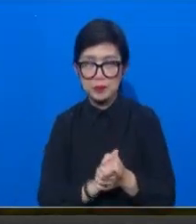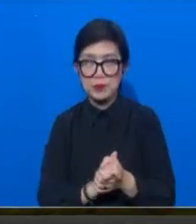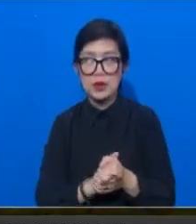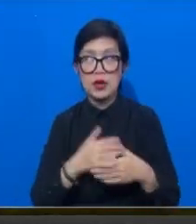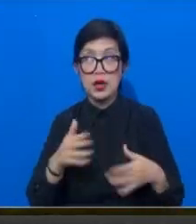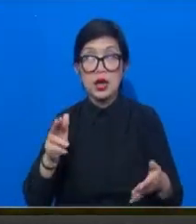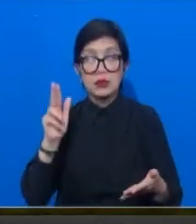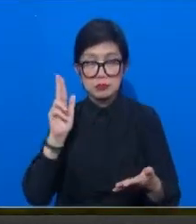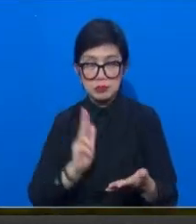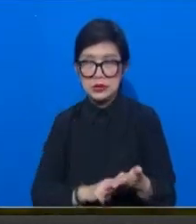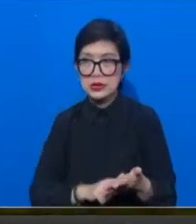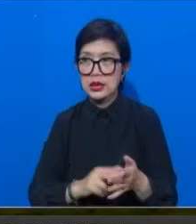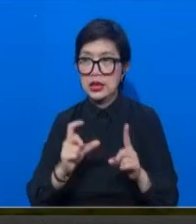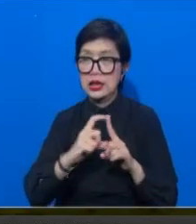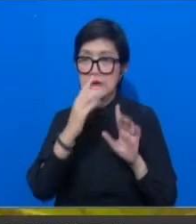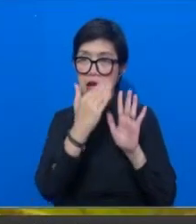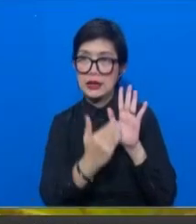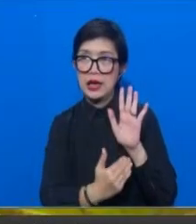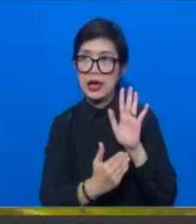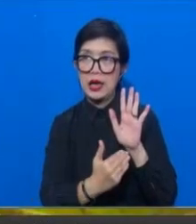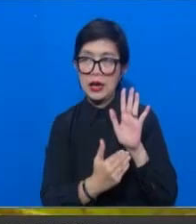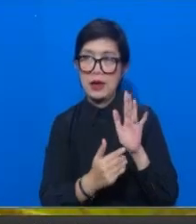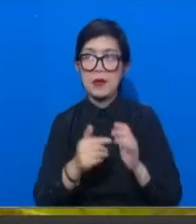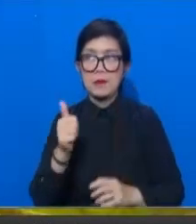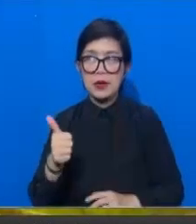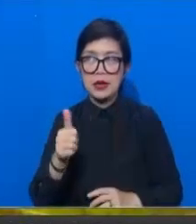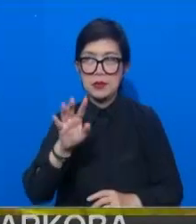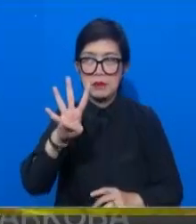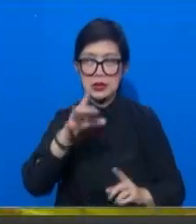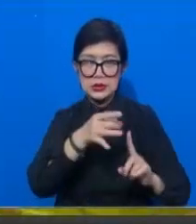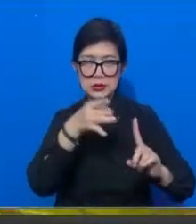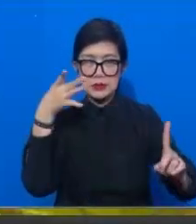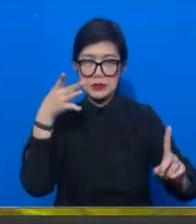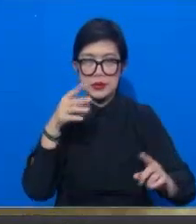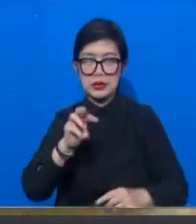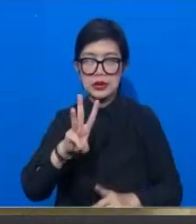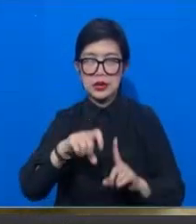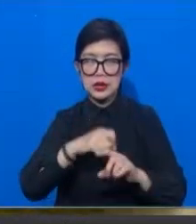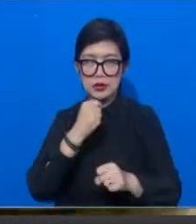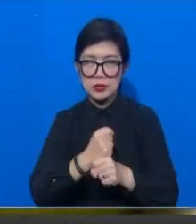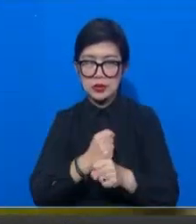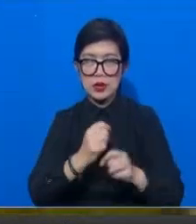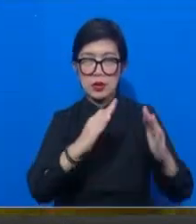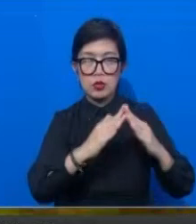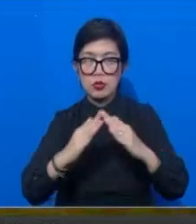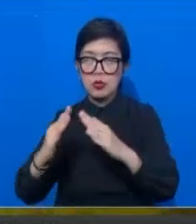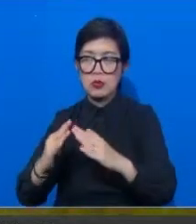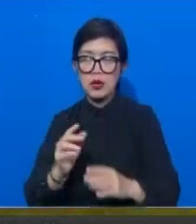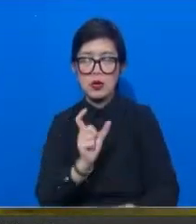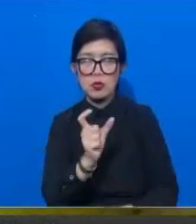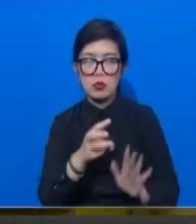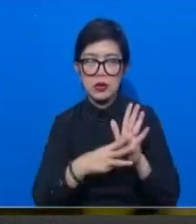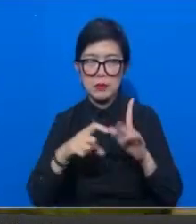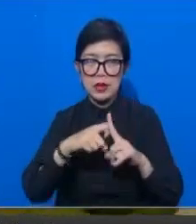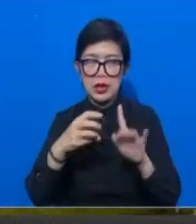transaksi pembelian terdata dengan baik. Ada 4 sasaran LPG 3 kg, yakni pengguna rumah tangga, UMKM,